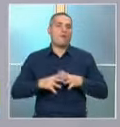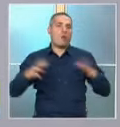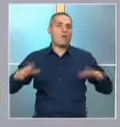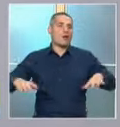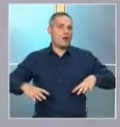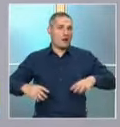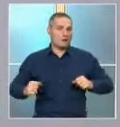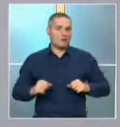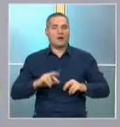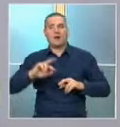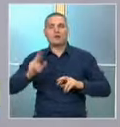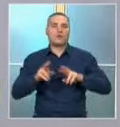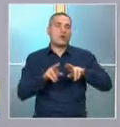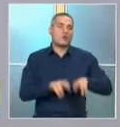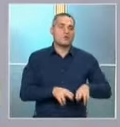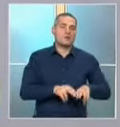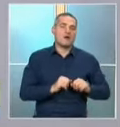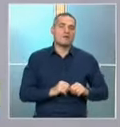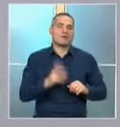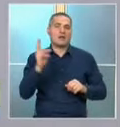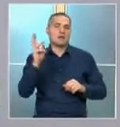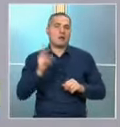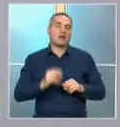други остават, трети пък